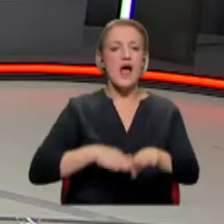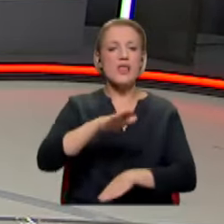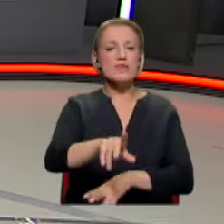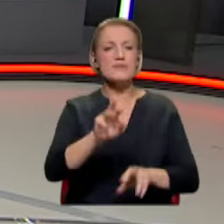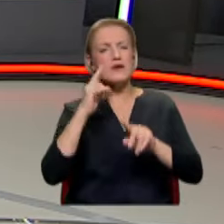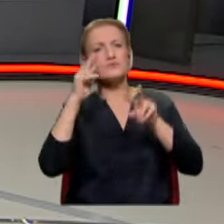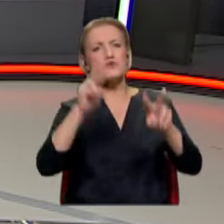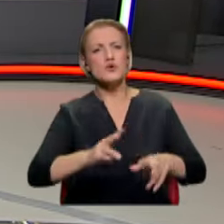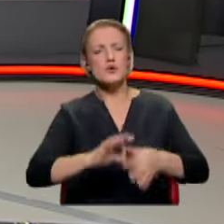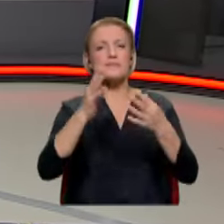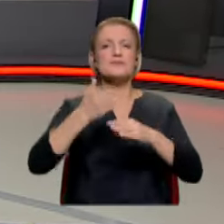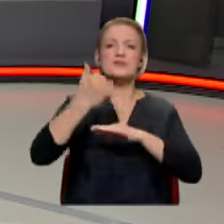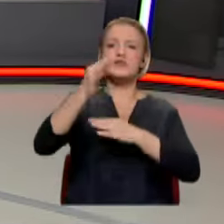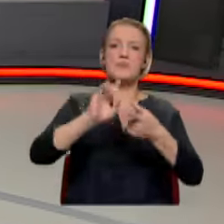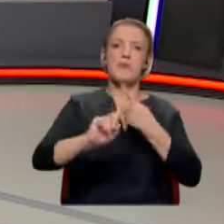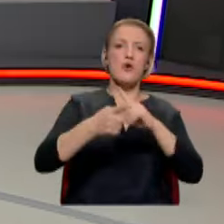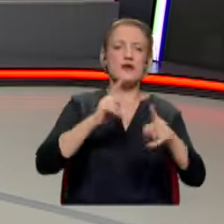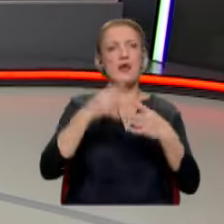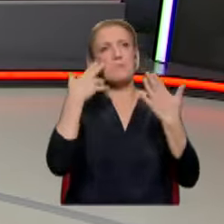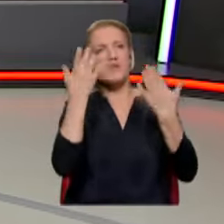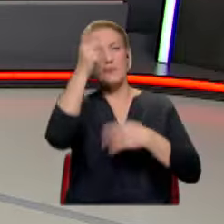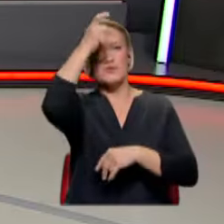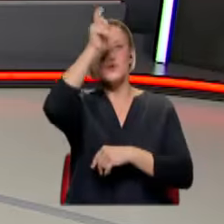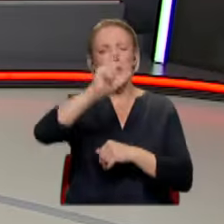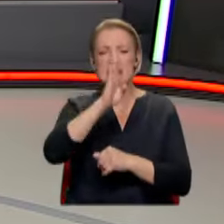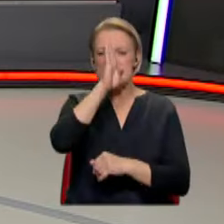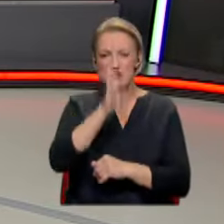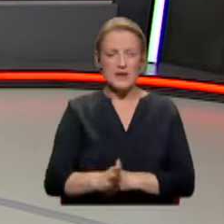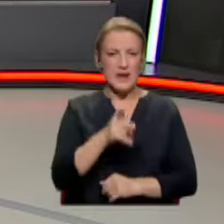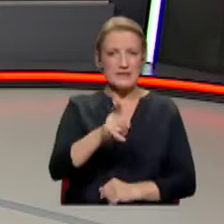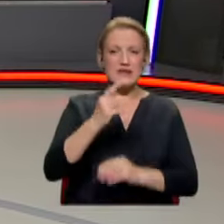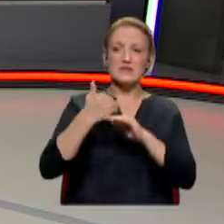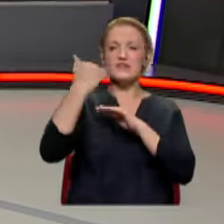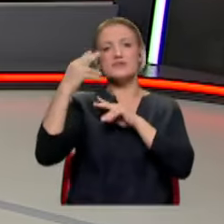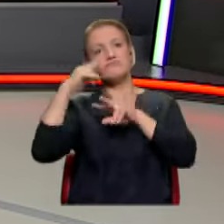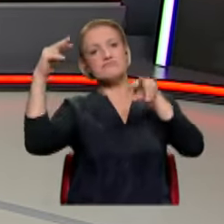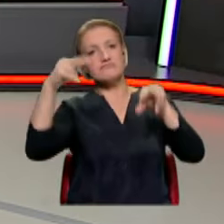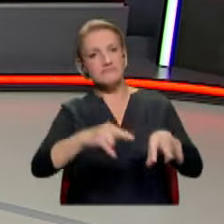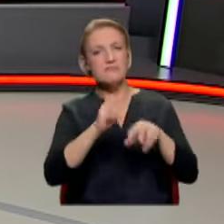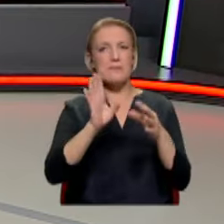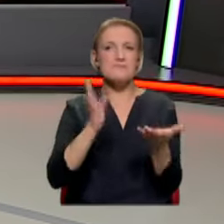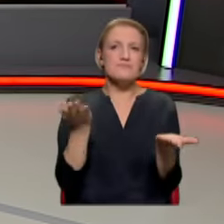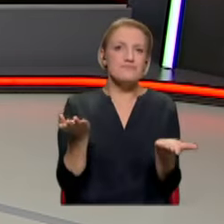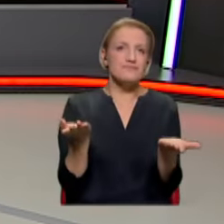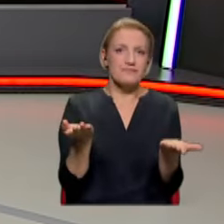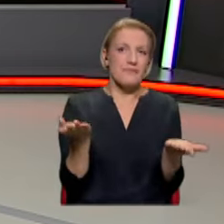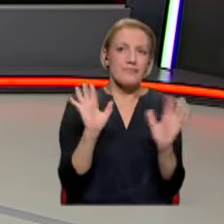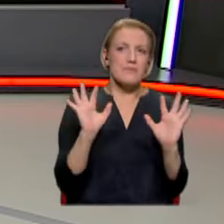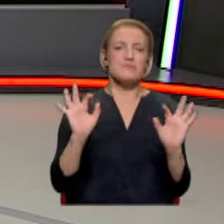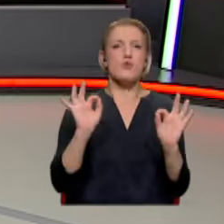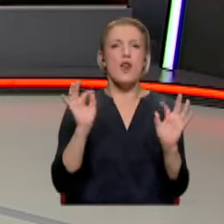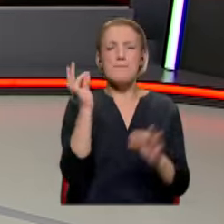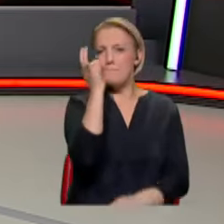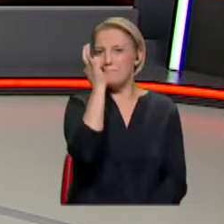görünüyor onlara dış politikayla Efendim ülkenin ciddiyetinin dışarıdaki intibaı yla falan böyle bu